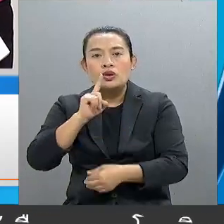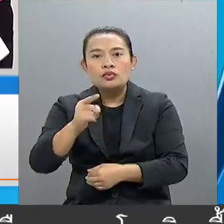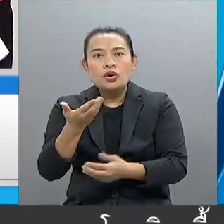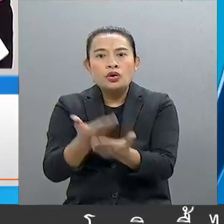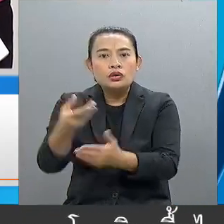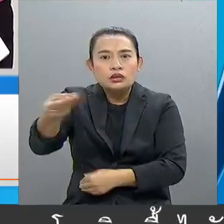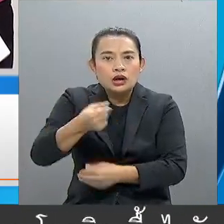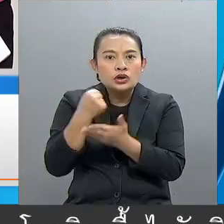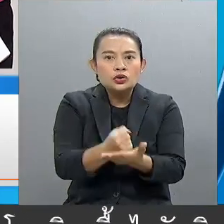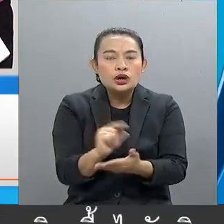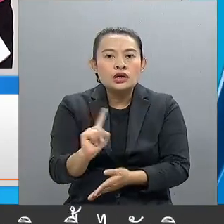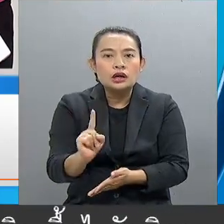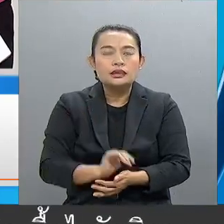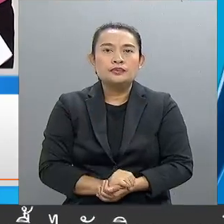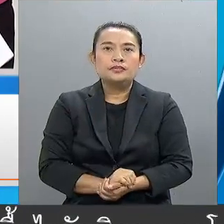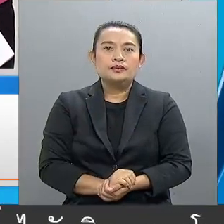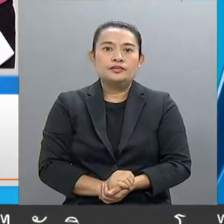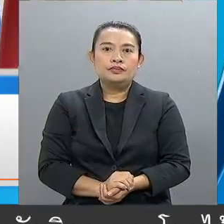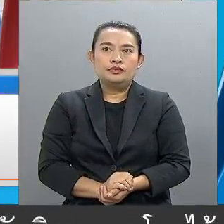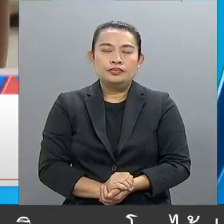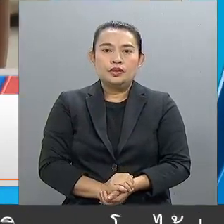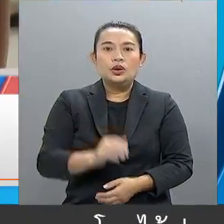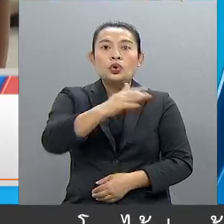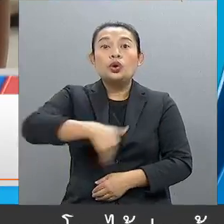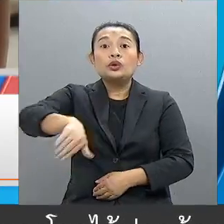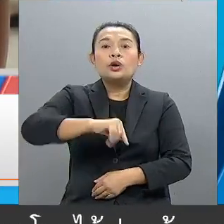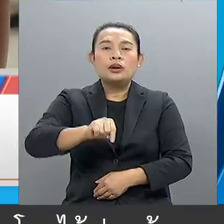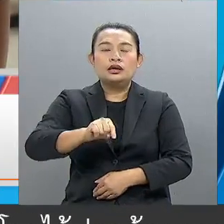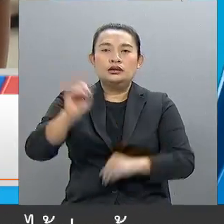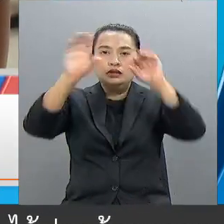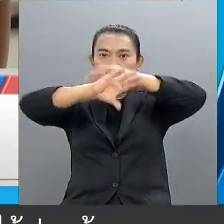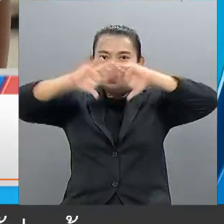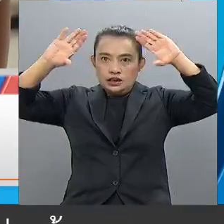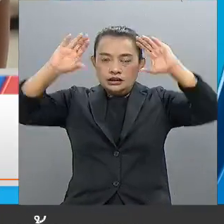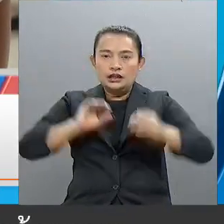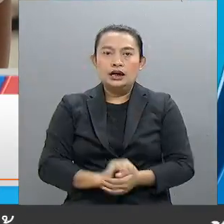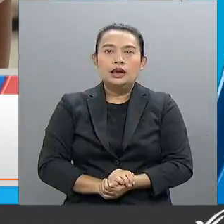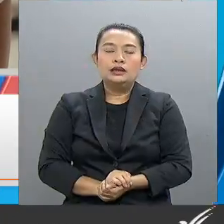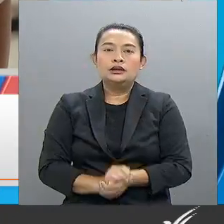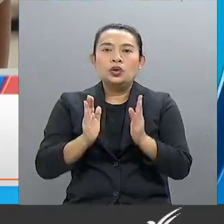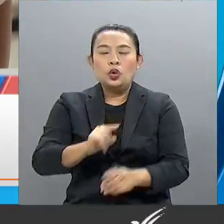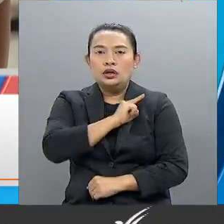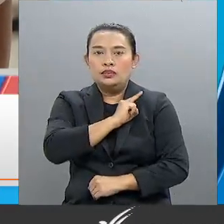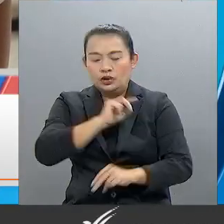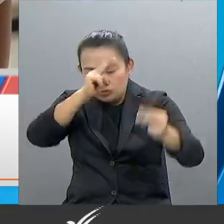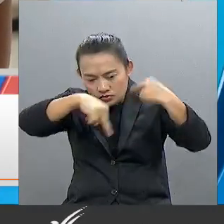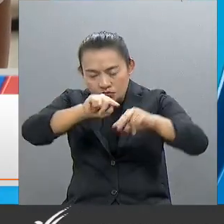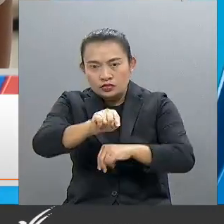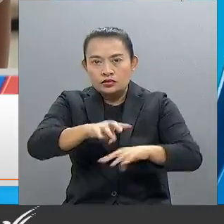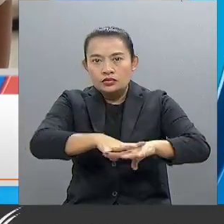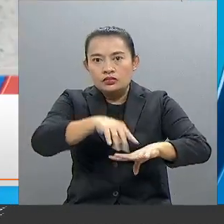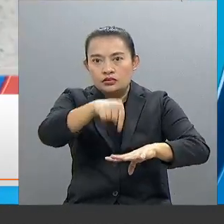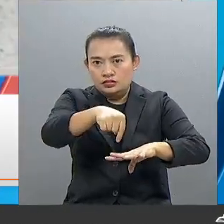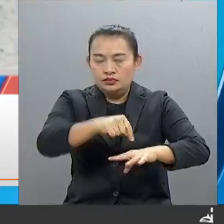ในกรณีแบบนี้นะครับคือโดยปกติแล้วในหน่วยงานราชการนะครับจะมีคนที่กำกับดูแลถนนท่อริมฟุตบาททีนี้ถ้ามันเกิดความ